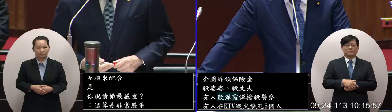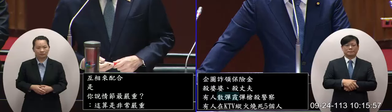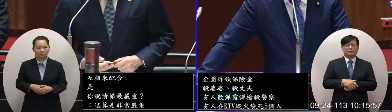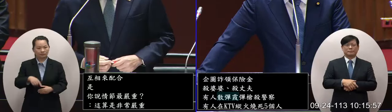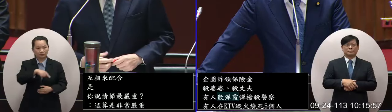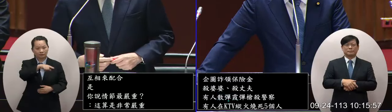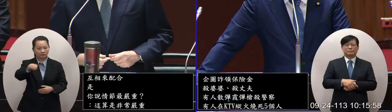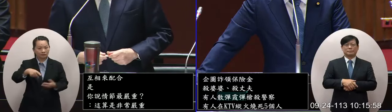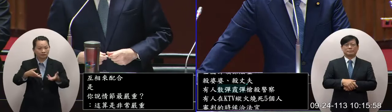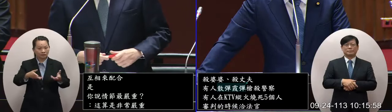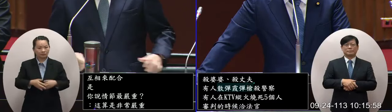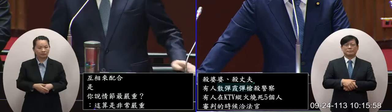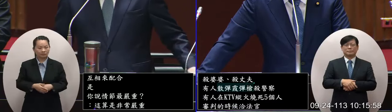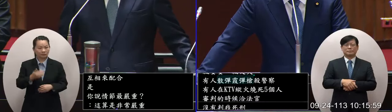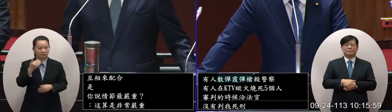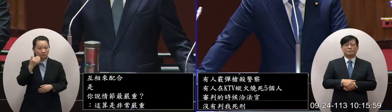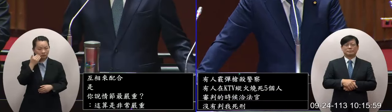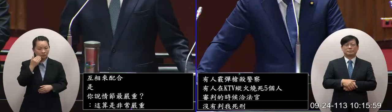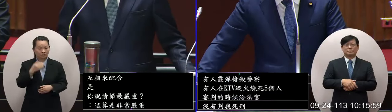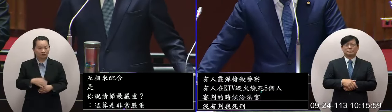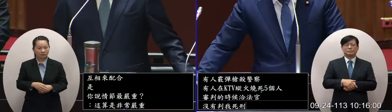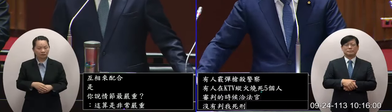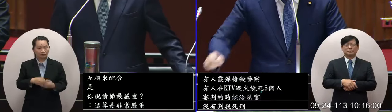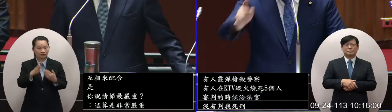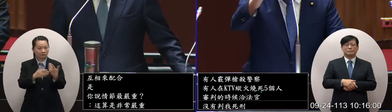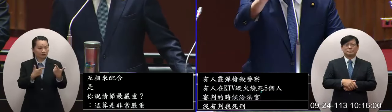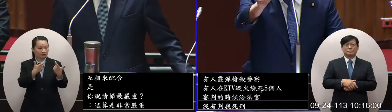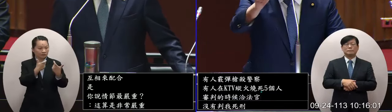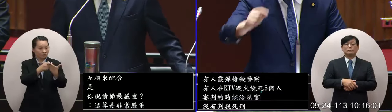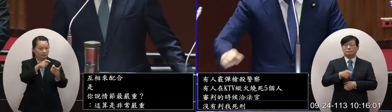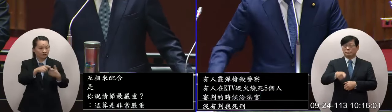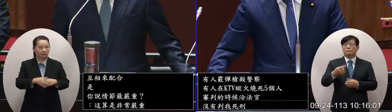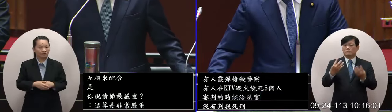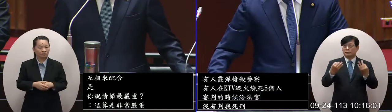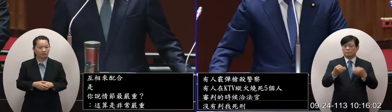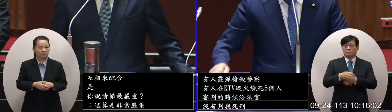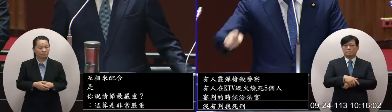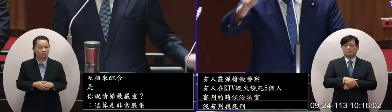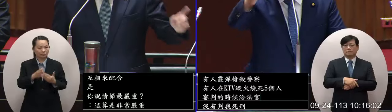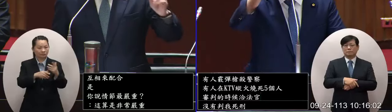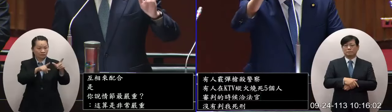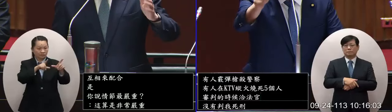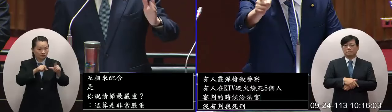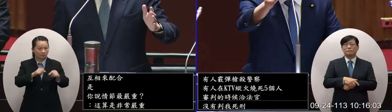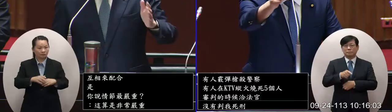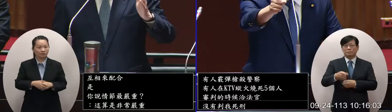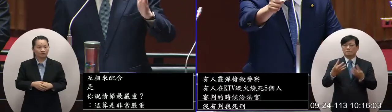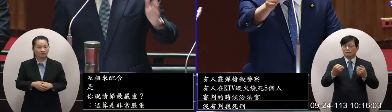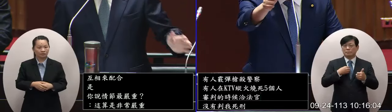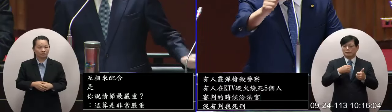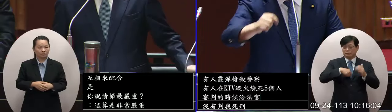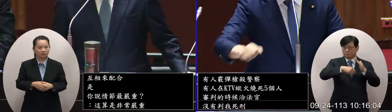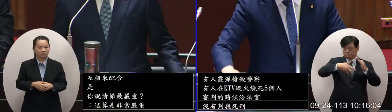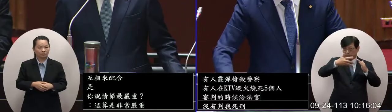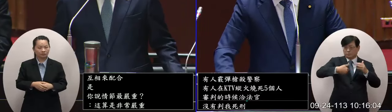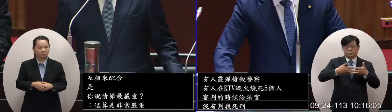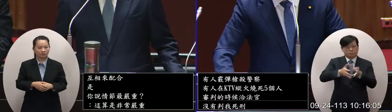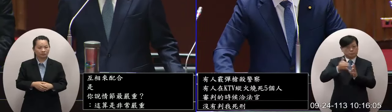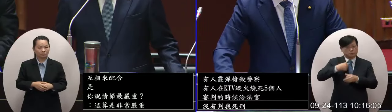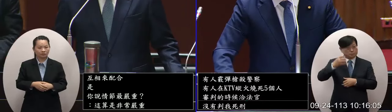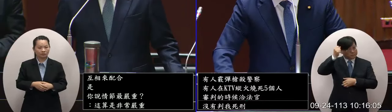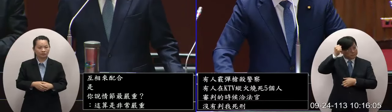这些行为如果都经过合于宪法规定的 正当法律程序，这个数字， 正当法律程序， 这个数字，我请院长跟部长牢牢记在